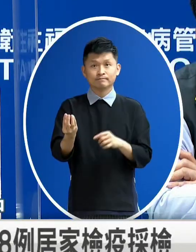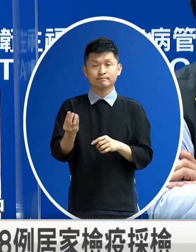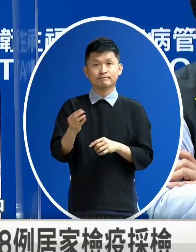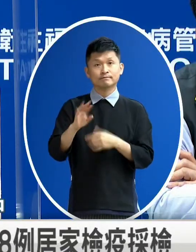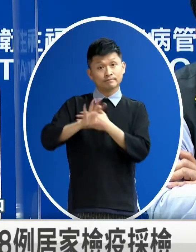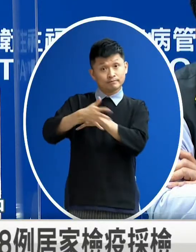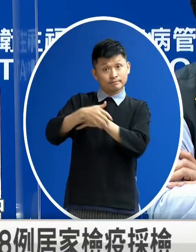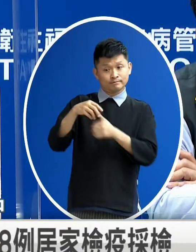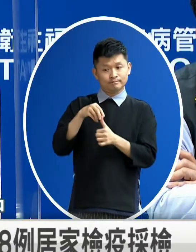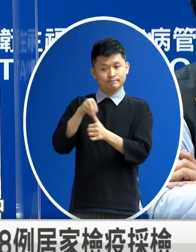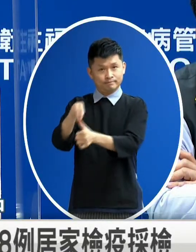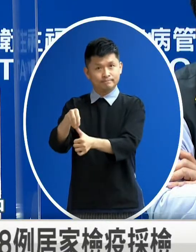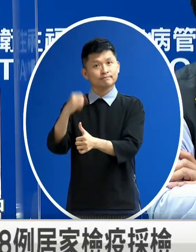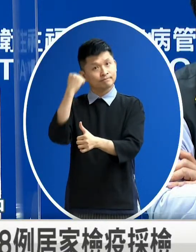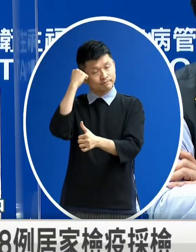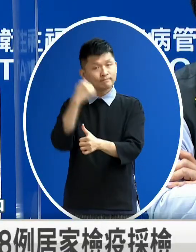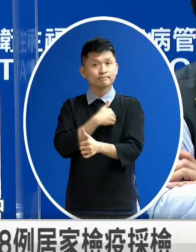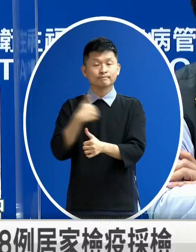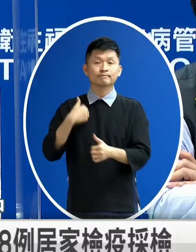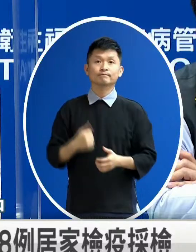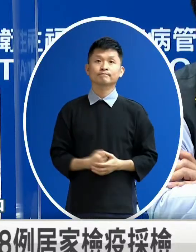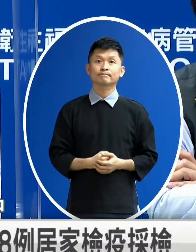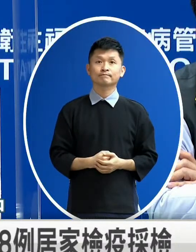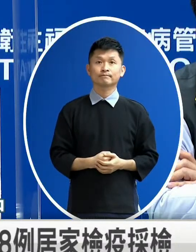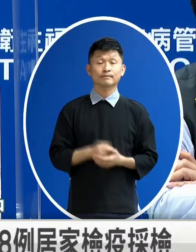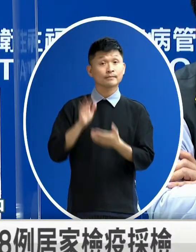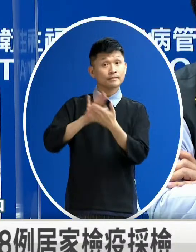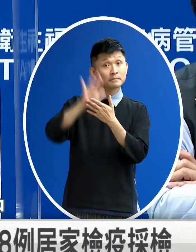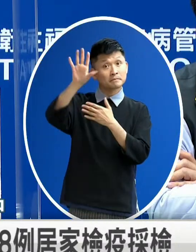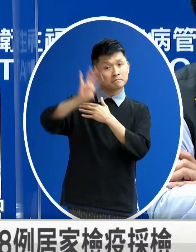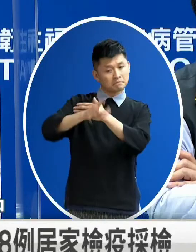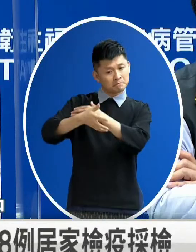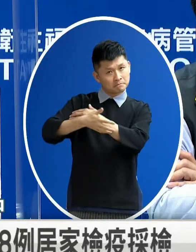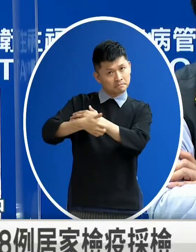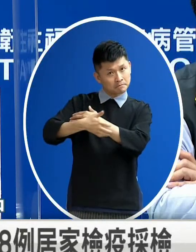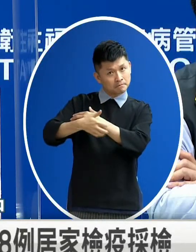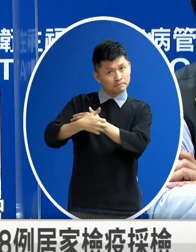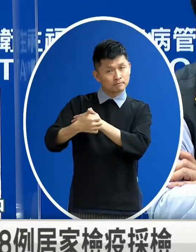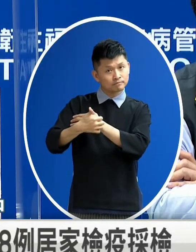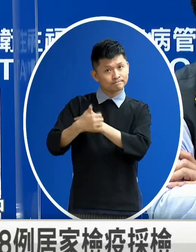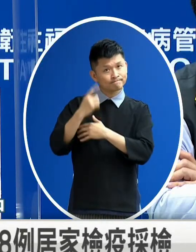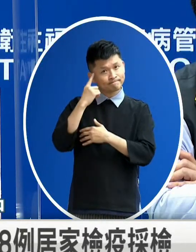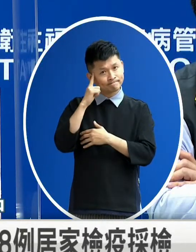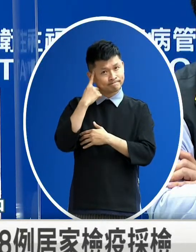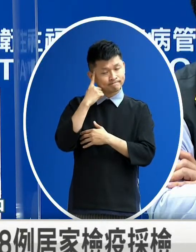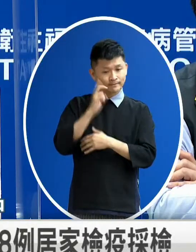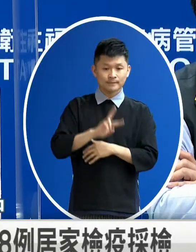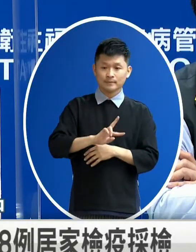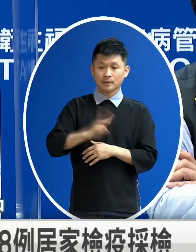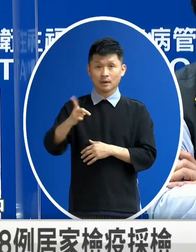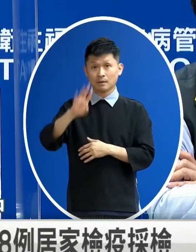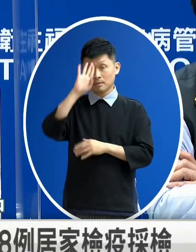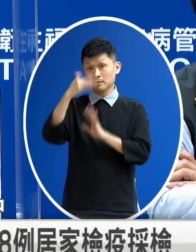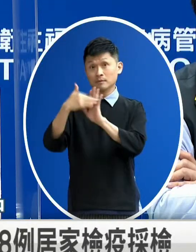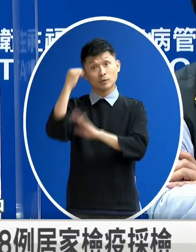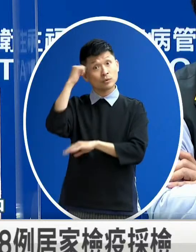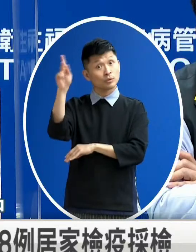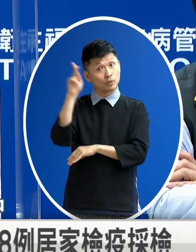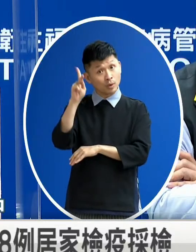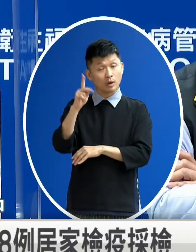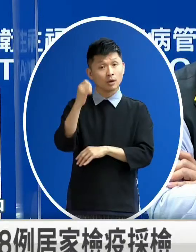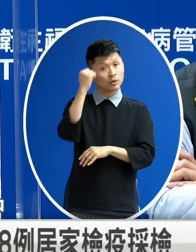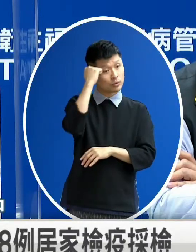移工来做使用。那不过未来移工这一方面渐次要转到防疫旅馆或者防疫的宿